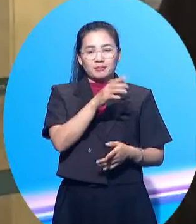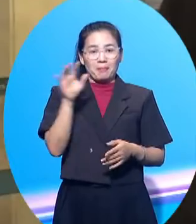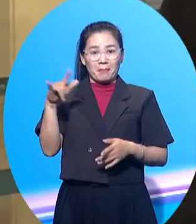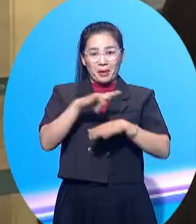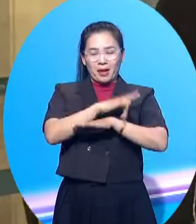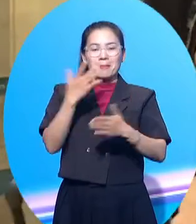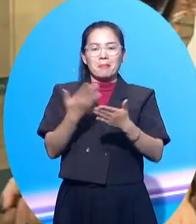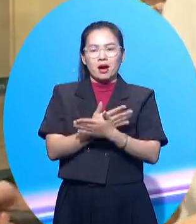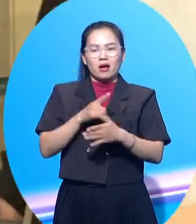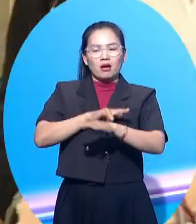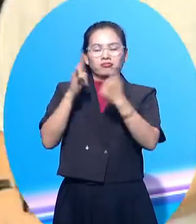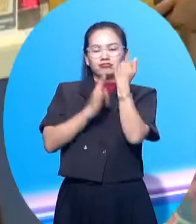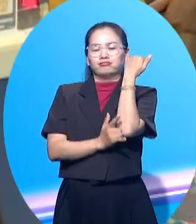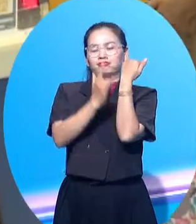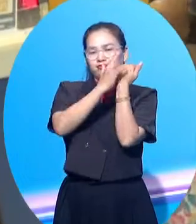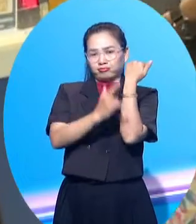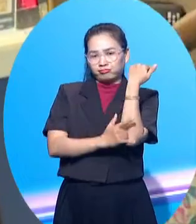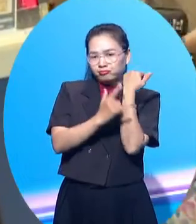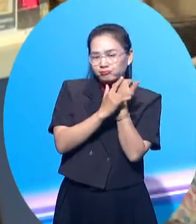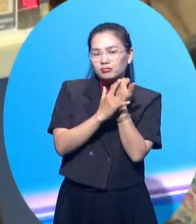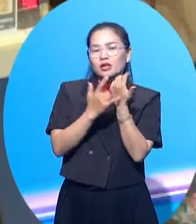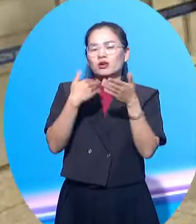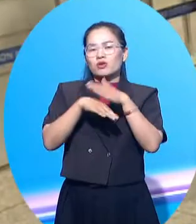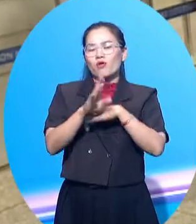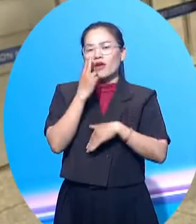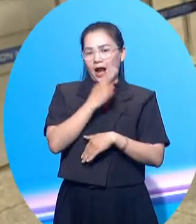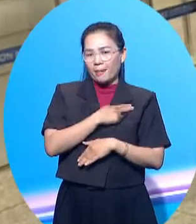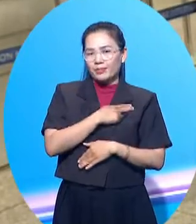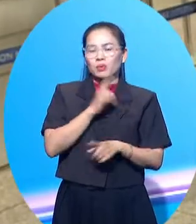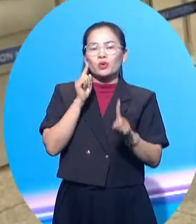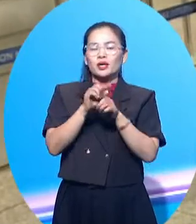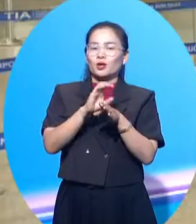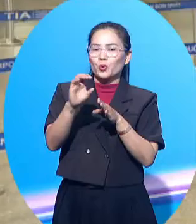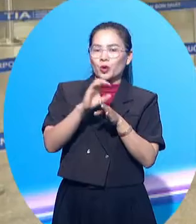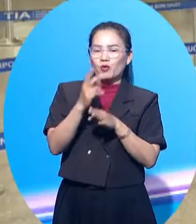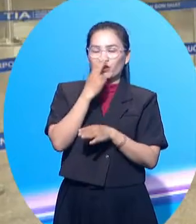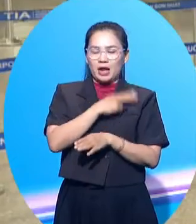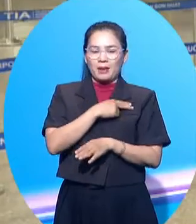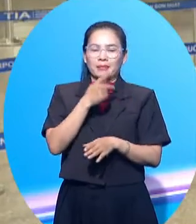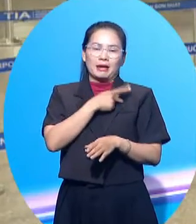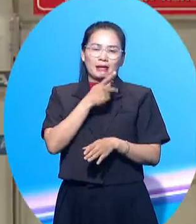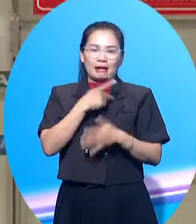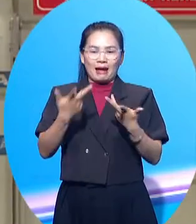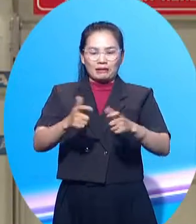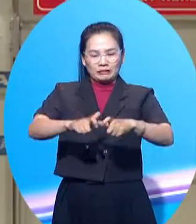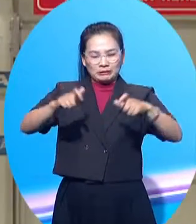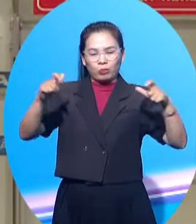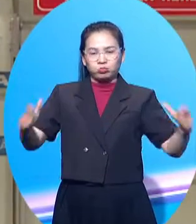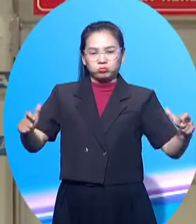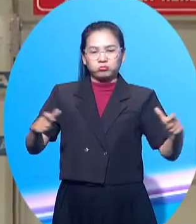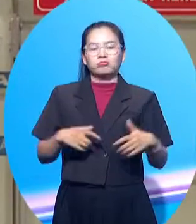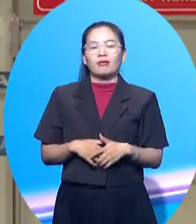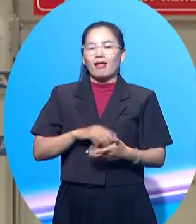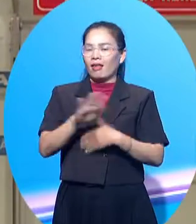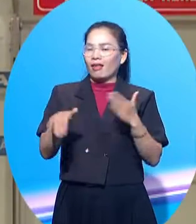A320neo trên các đường bay nội địa. Để đảm bảo việc cung ứng cho việc đi lại của người dân, nhất là trong thời gian cao điểm, hãng đã thực hiện đồng bộ giải pháp